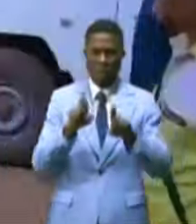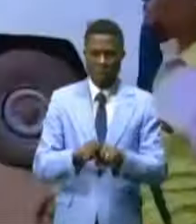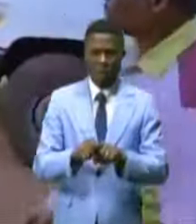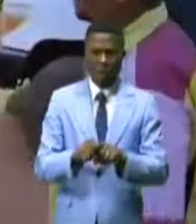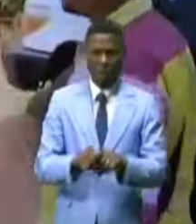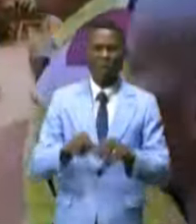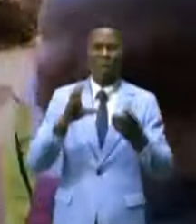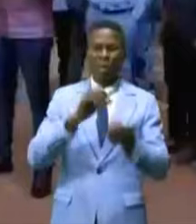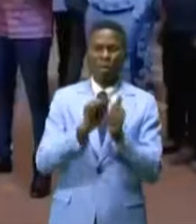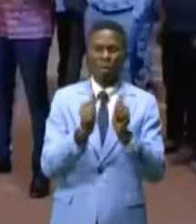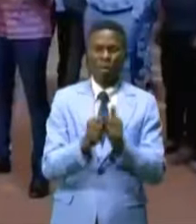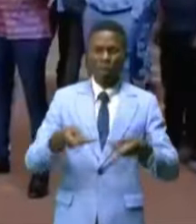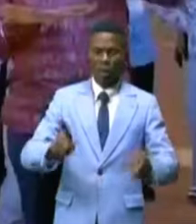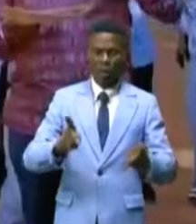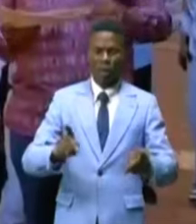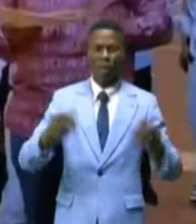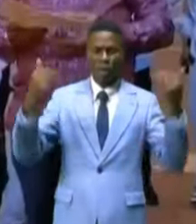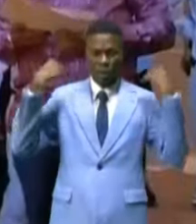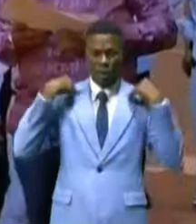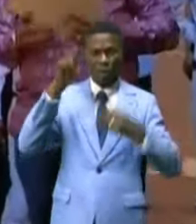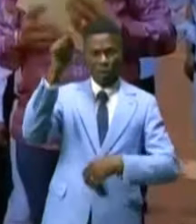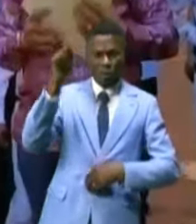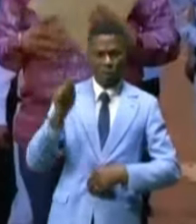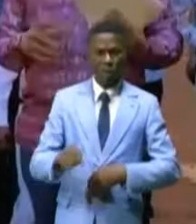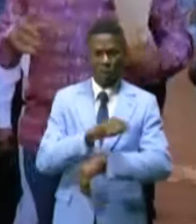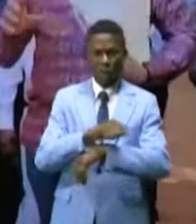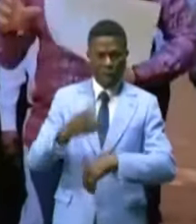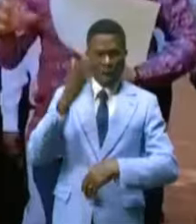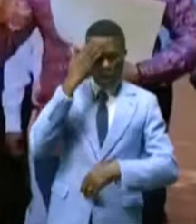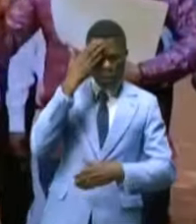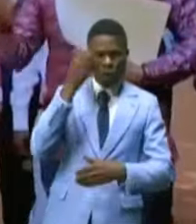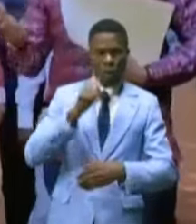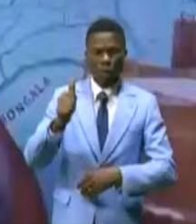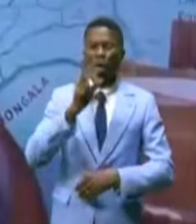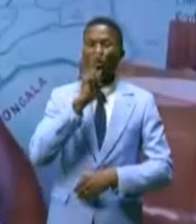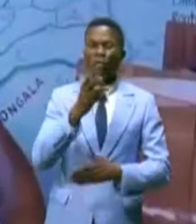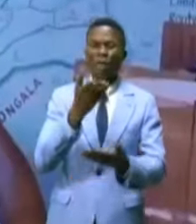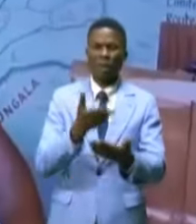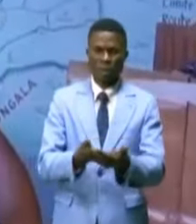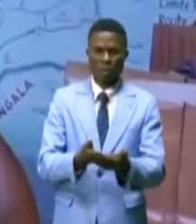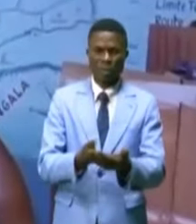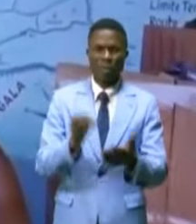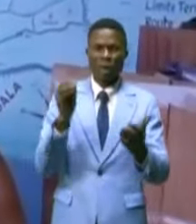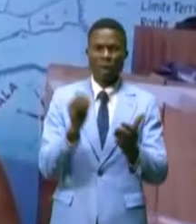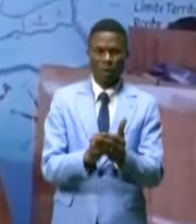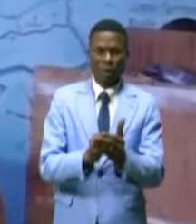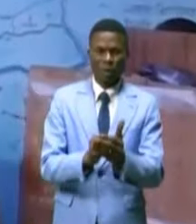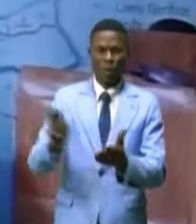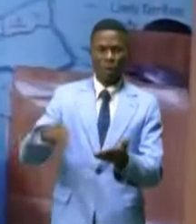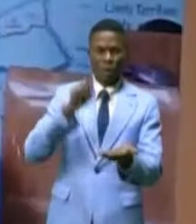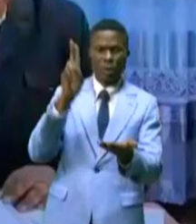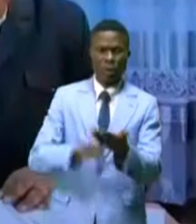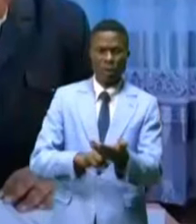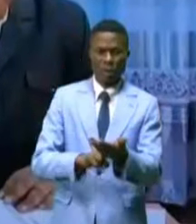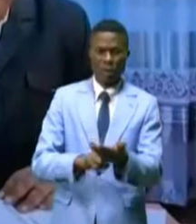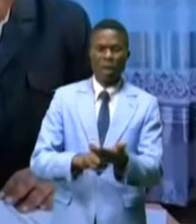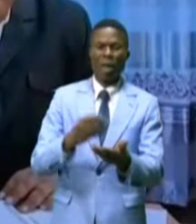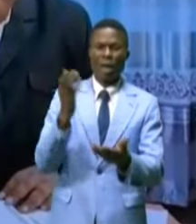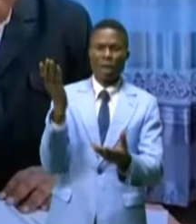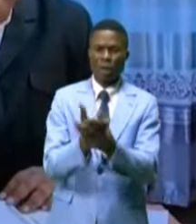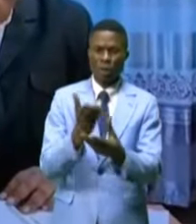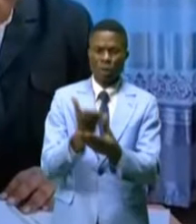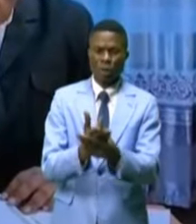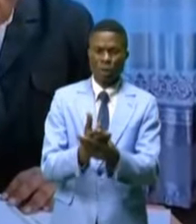DPS sous la conduite du même chef de bureau pour palper du doigt certaines réalités. Il s'en est suivi la signature du dit PV par